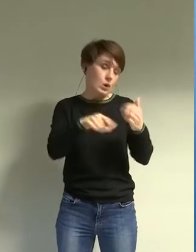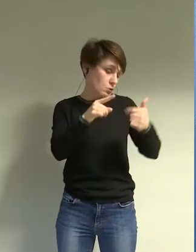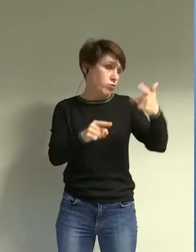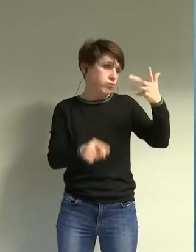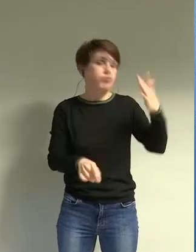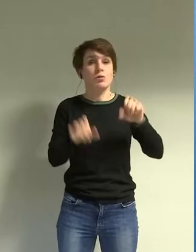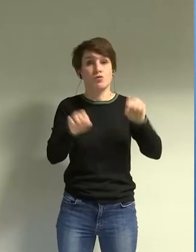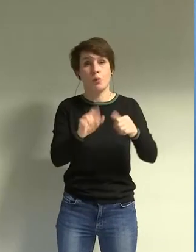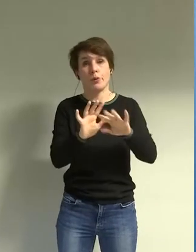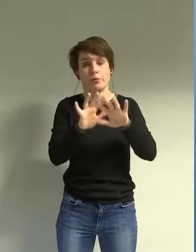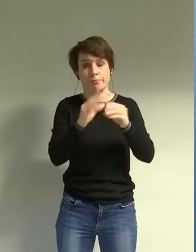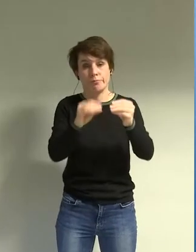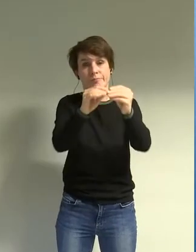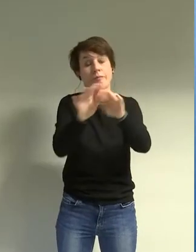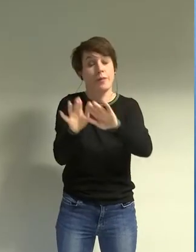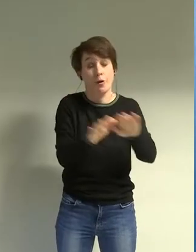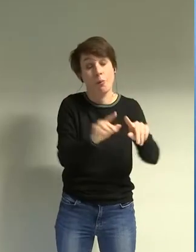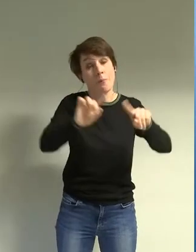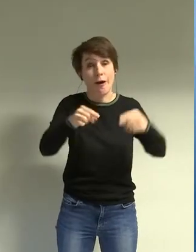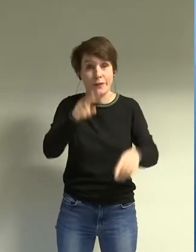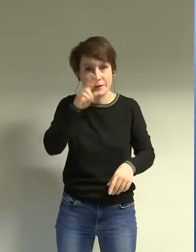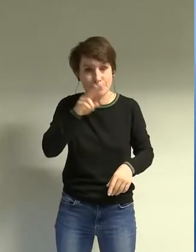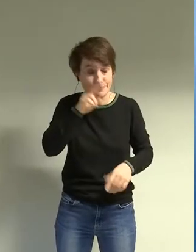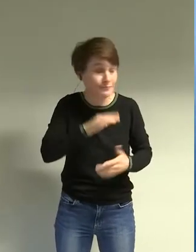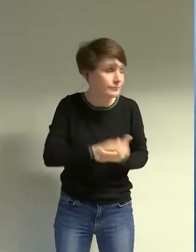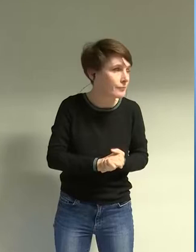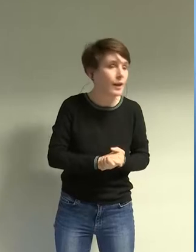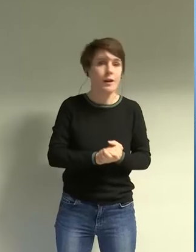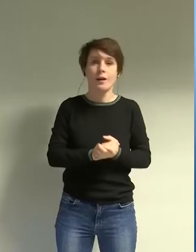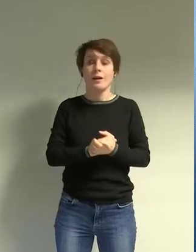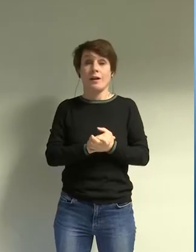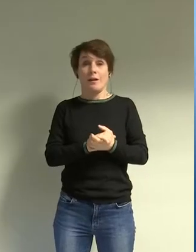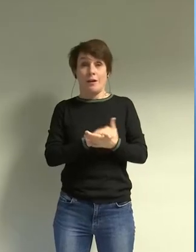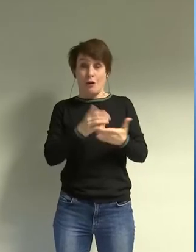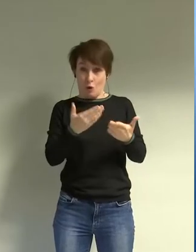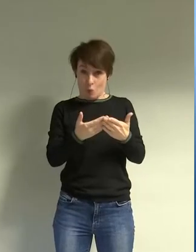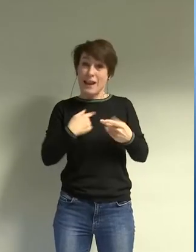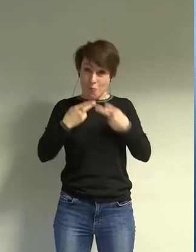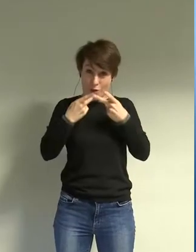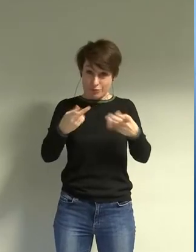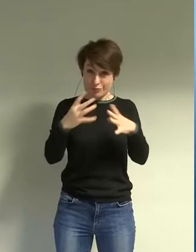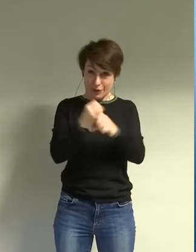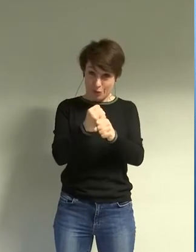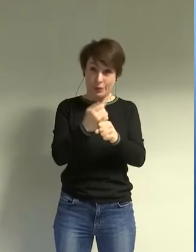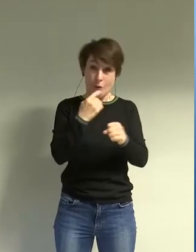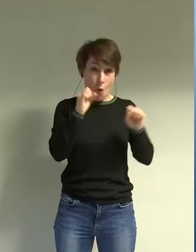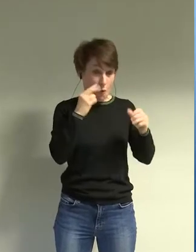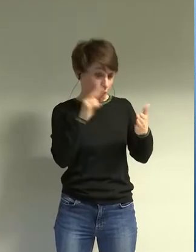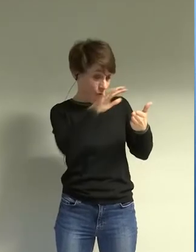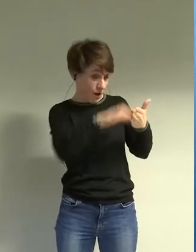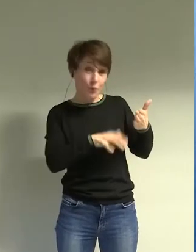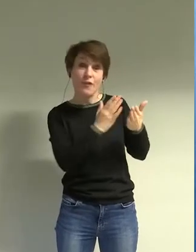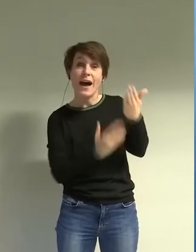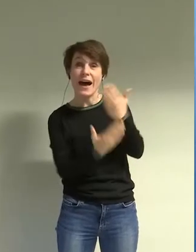parenthèse cocasse on peut retrouver le coeur de tout ce que je viens d'expliquer dans le rapport sur les ateliers de redirection en annexe